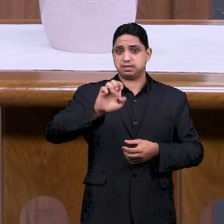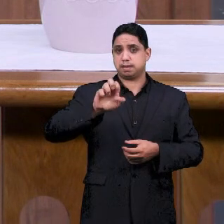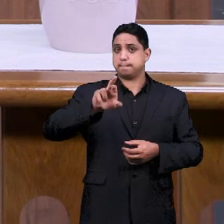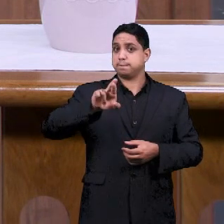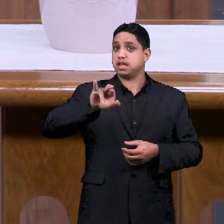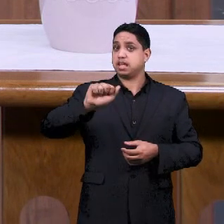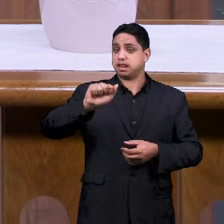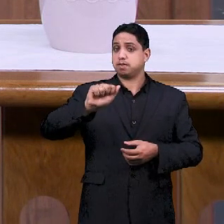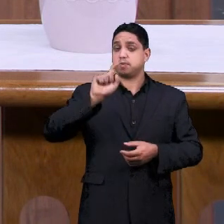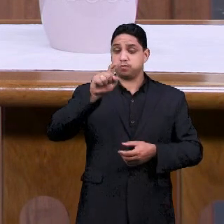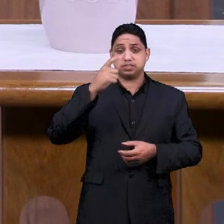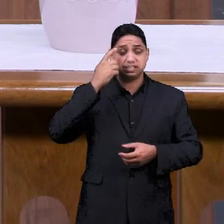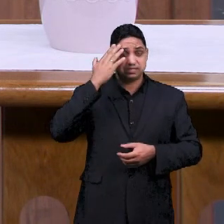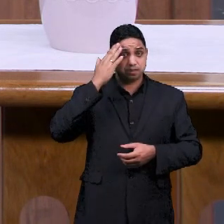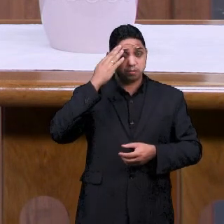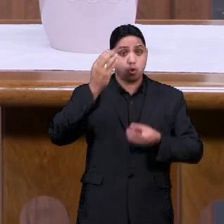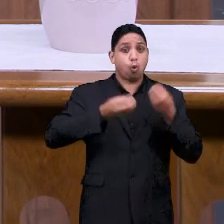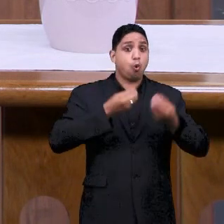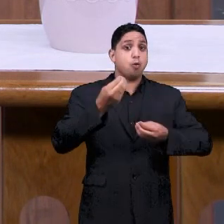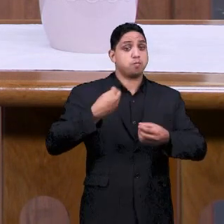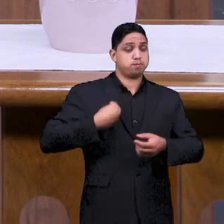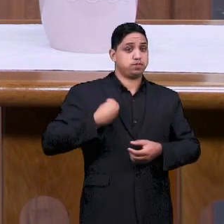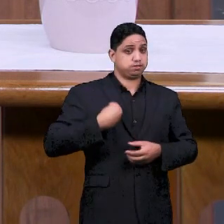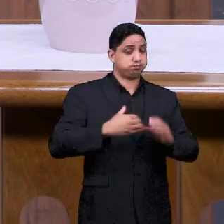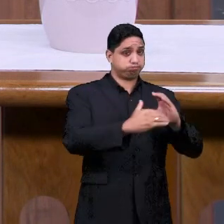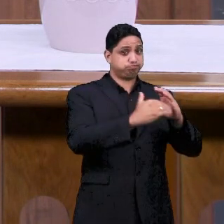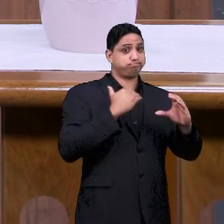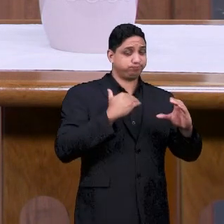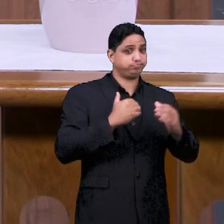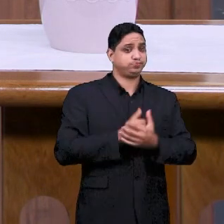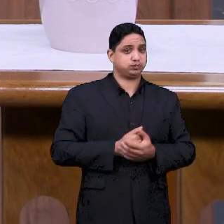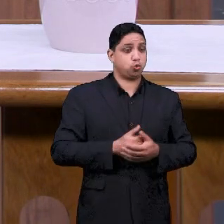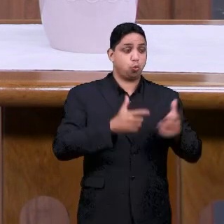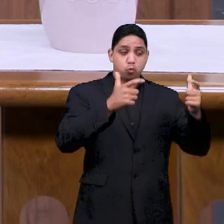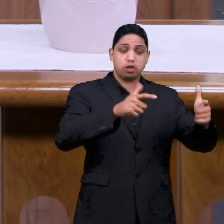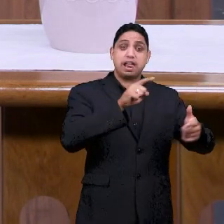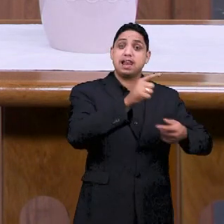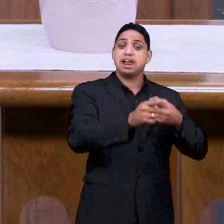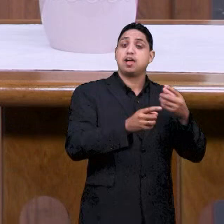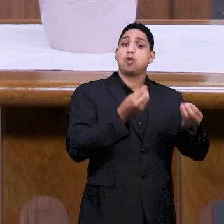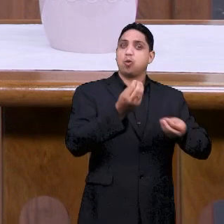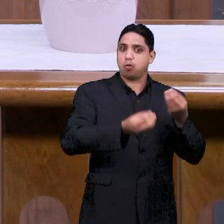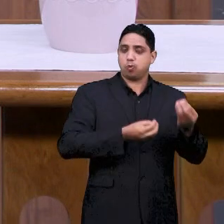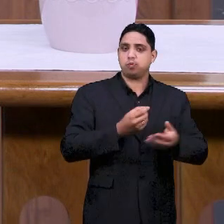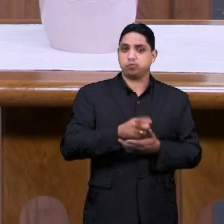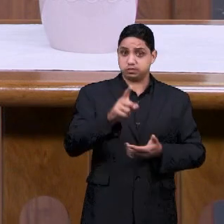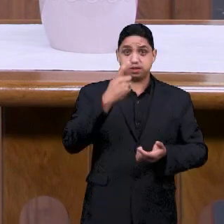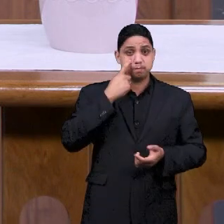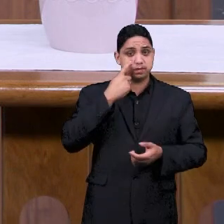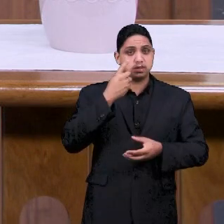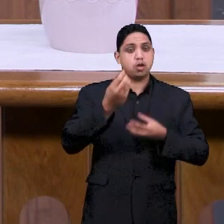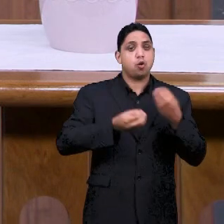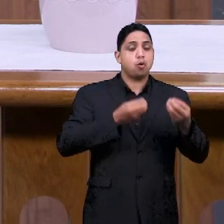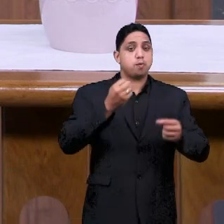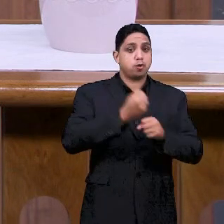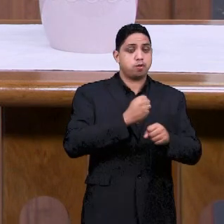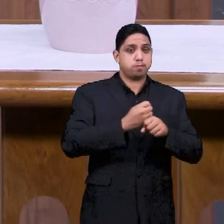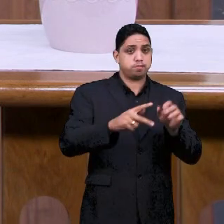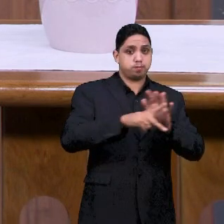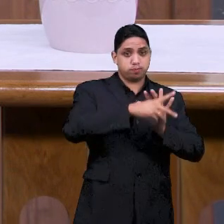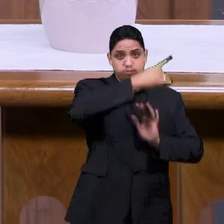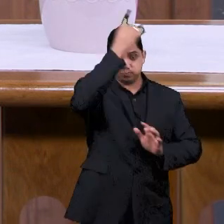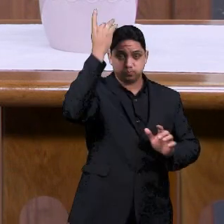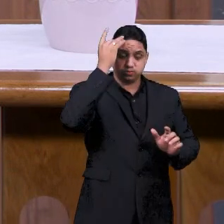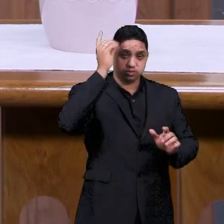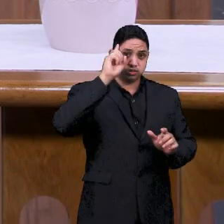la participation de cette programmation à midi pour nous aujourd'hui. Et vous allez voir où l'œuvre du Saint-Esprit de